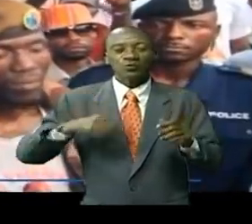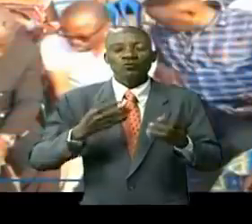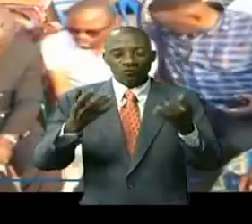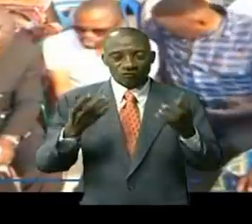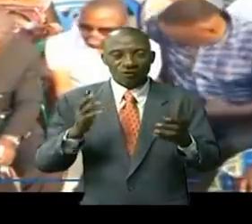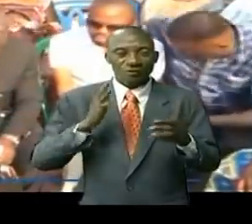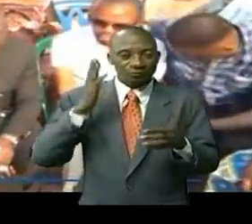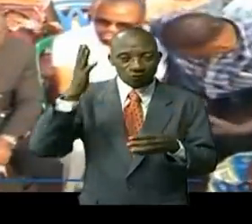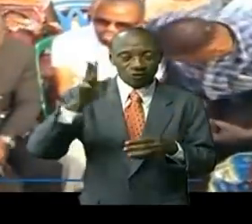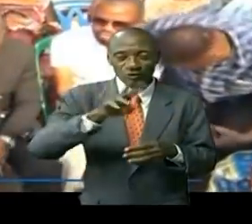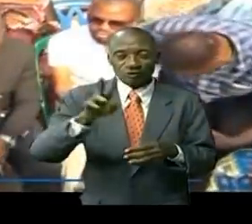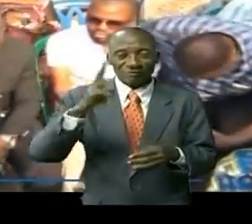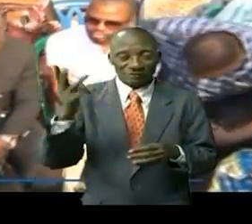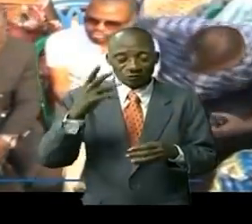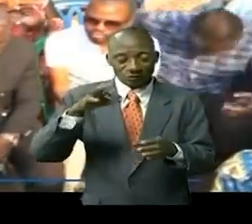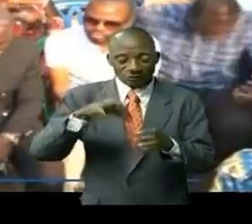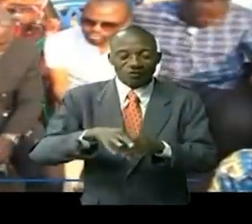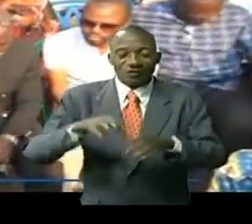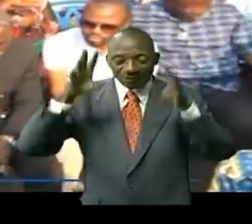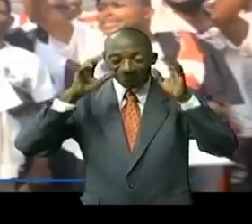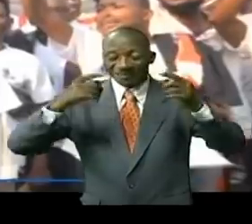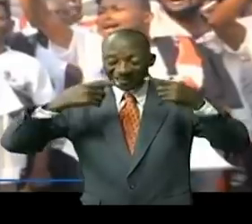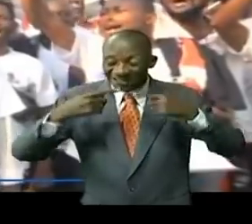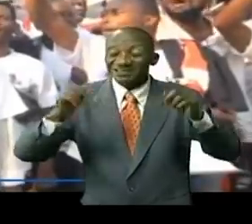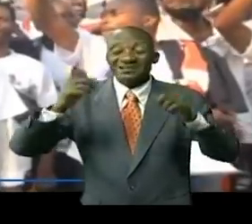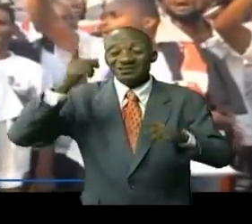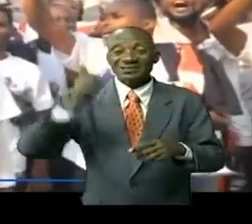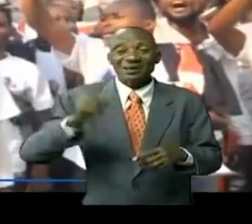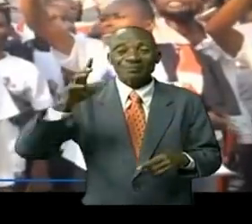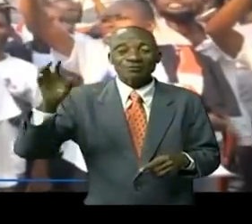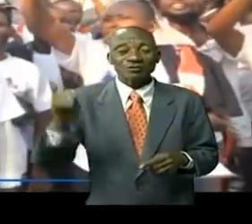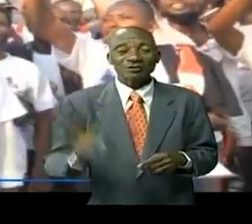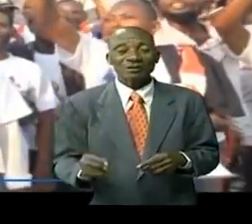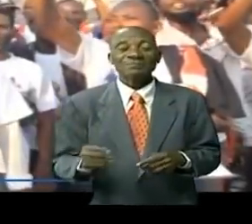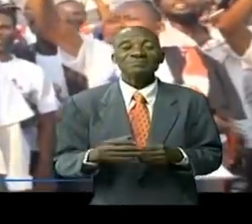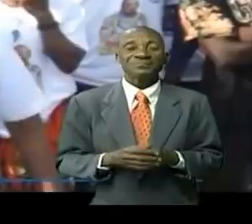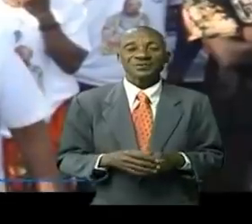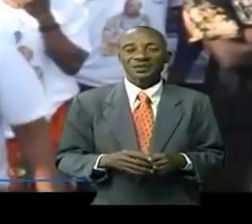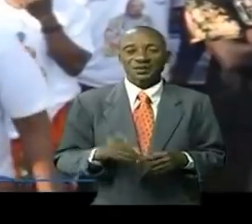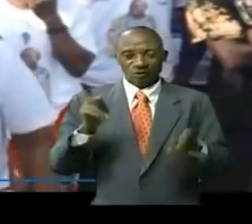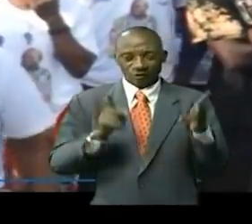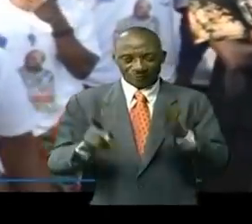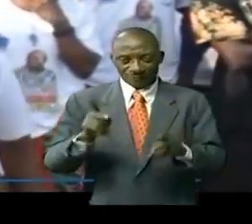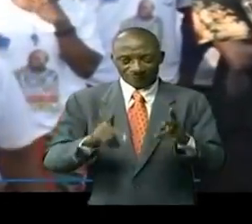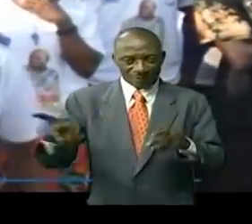2023. Les combattants et combattantes de l'IDPS se sont déclarés satisfaits des